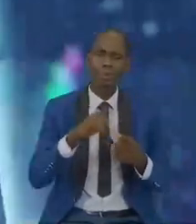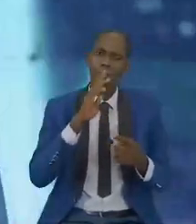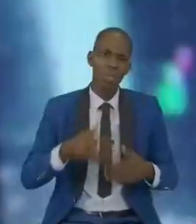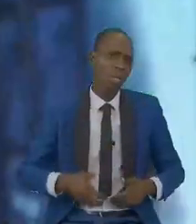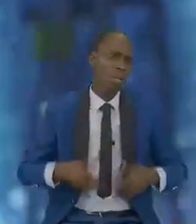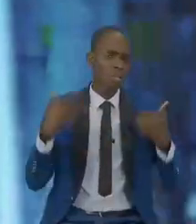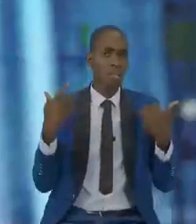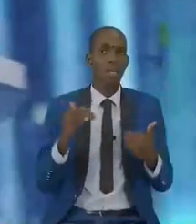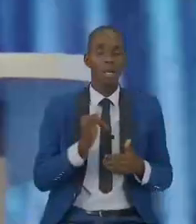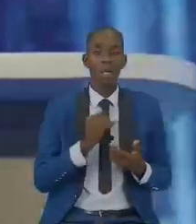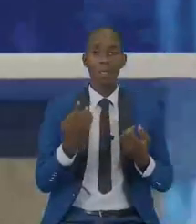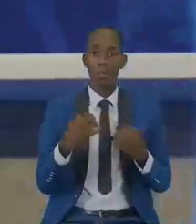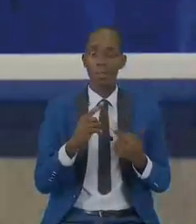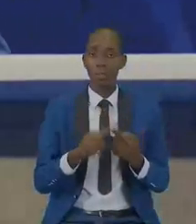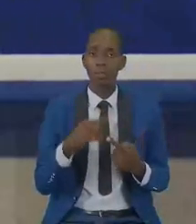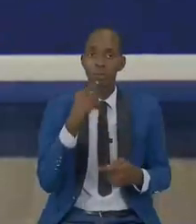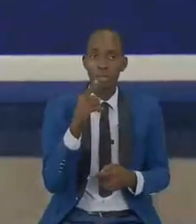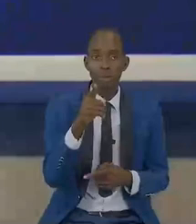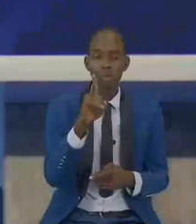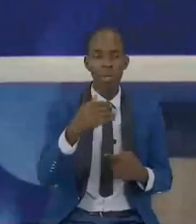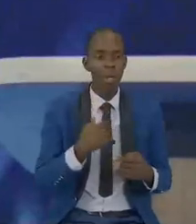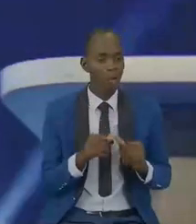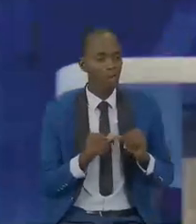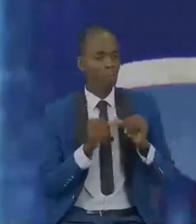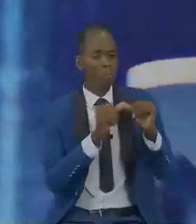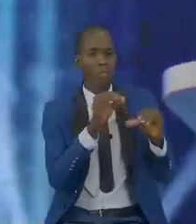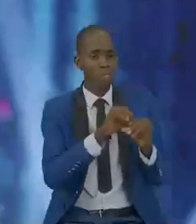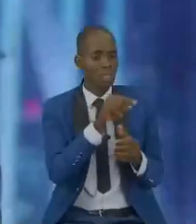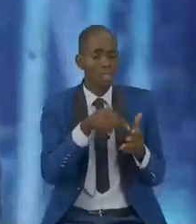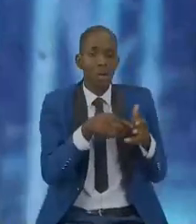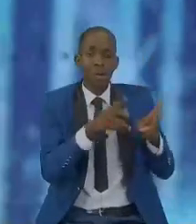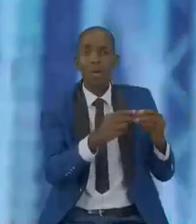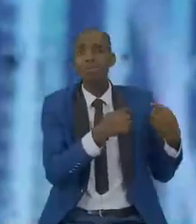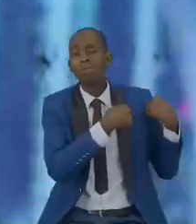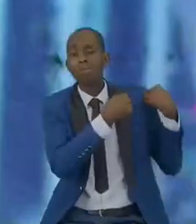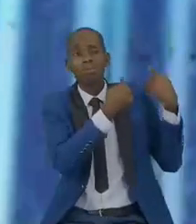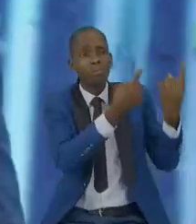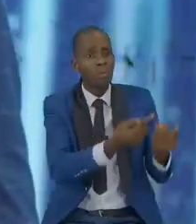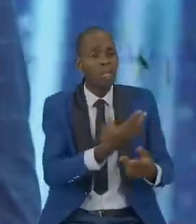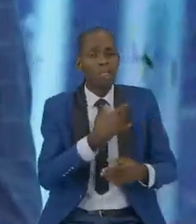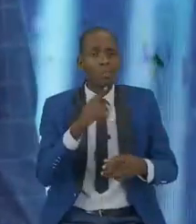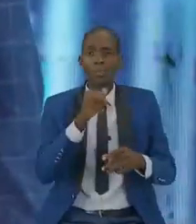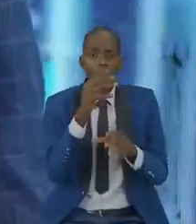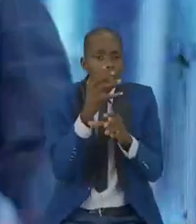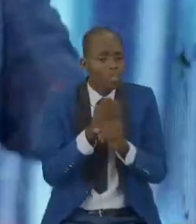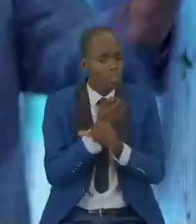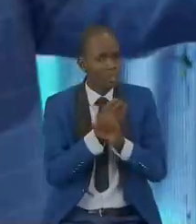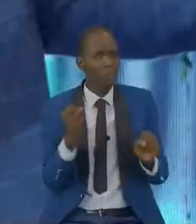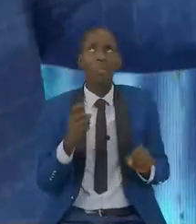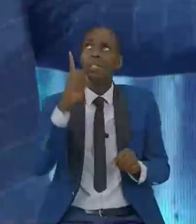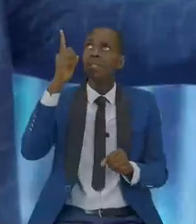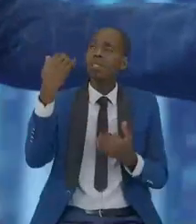Pourquoi allons-nous nous fâcher lorsqu'on te dit que mais voici la voie que tu mènes. Et tu empruntes cette